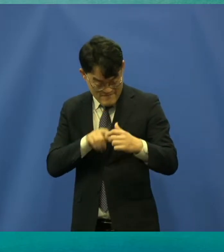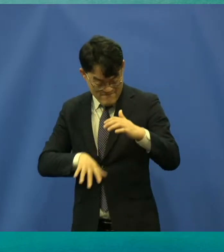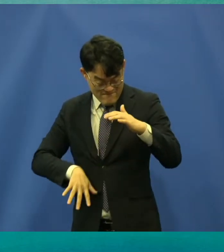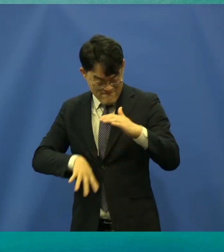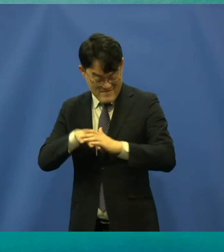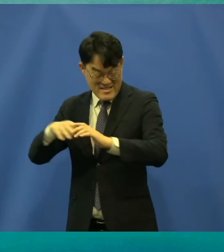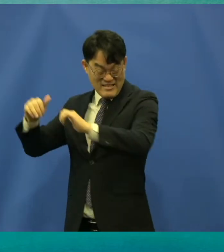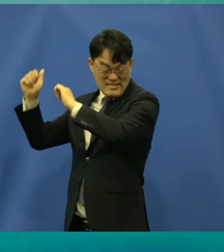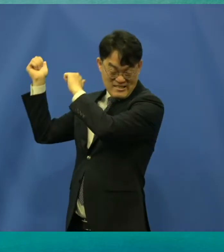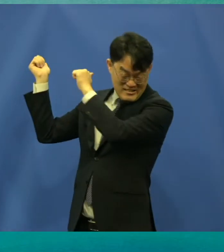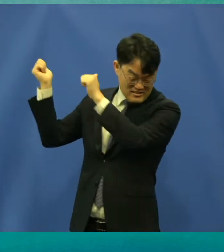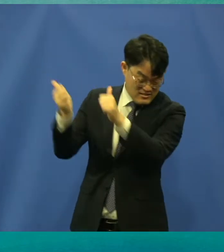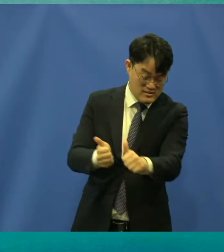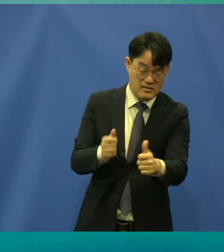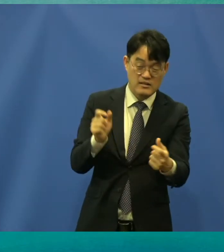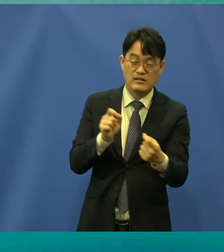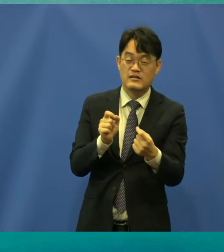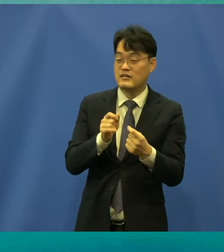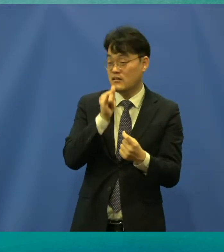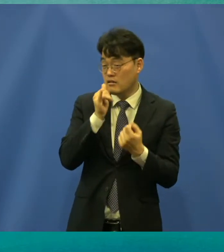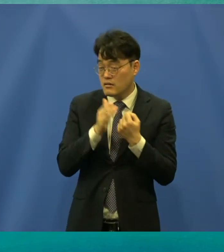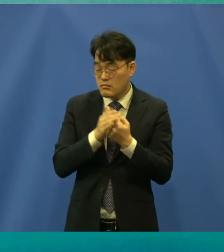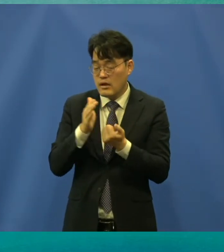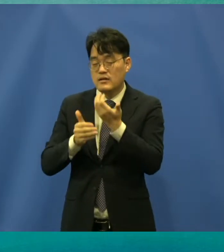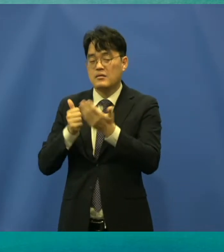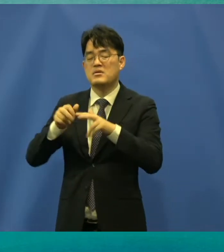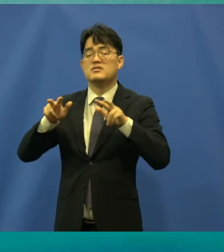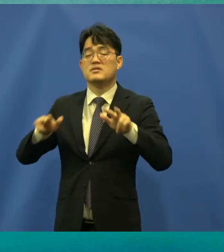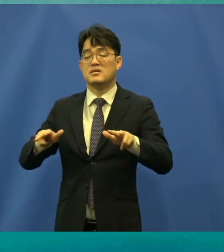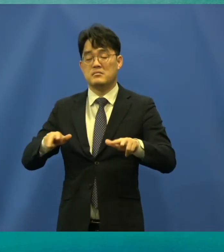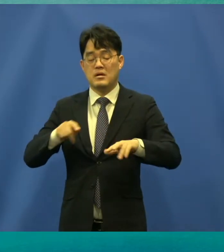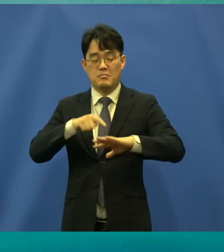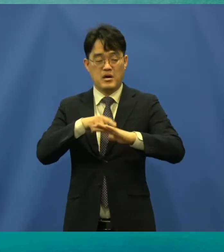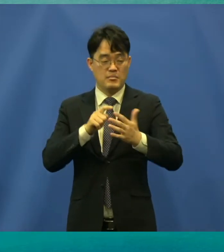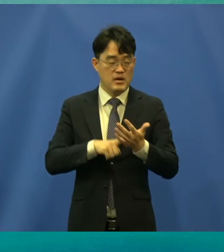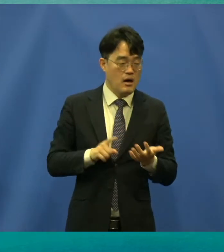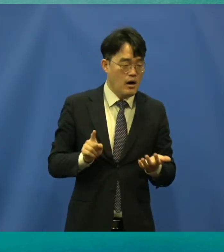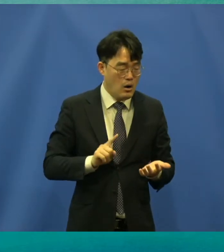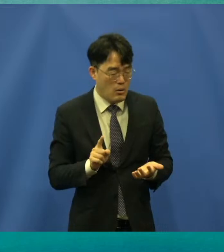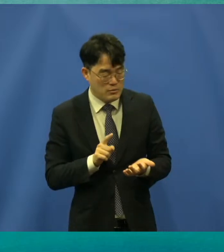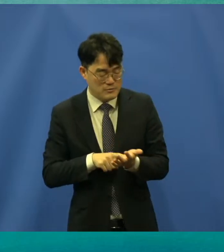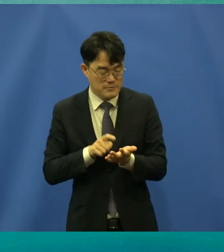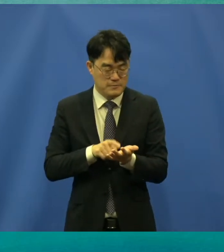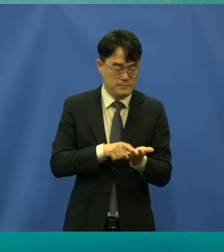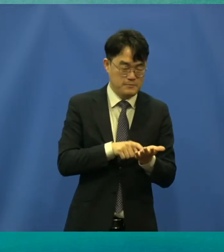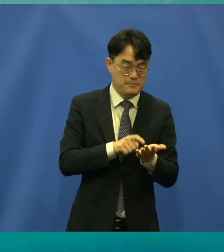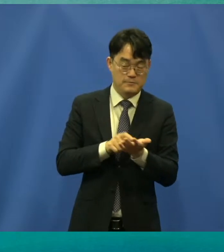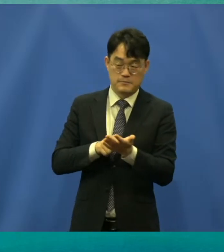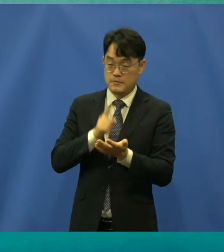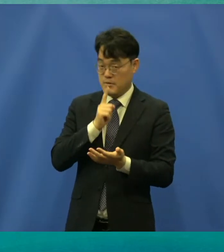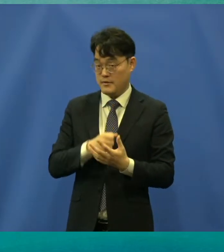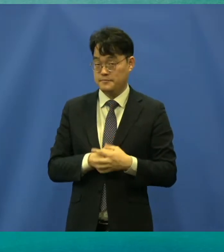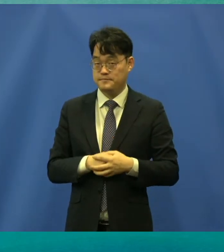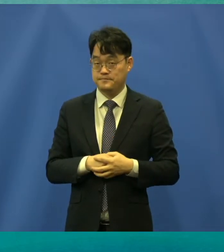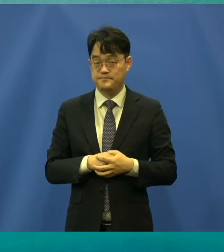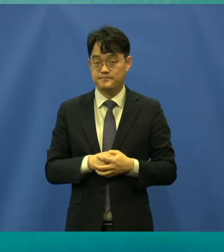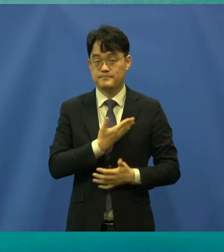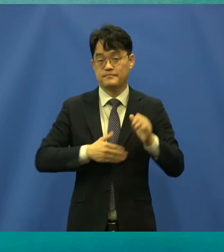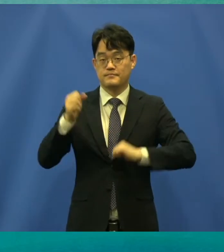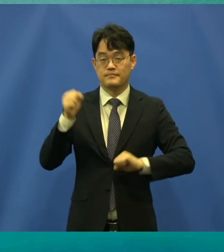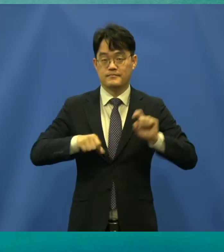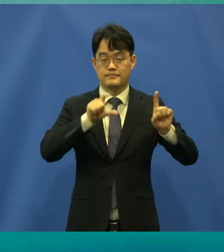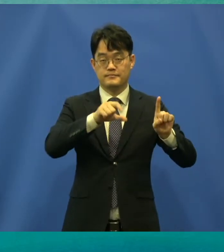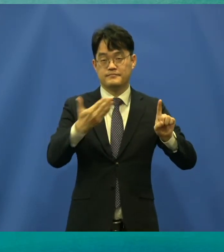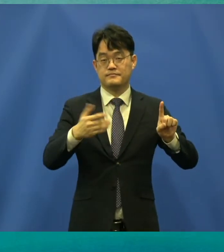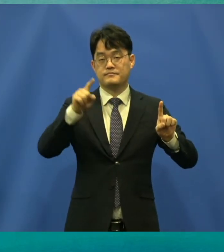사도행전 1장에서 주님이 부활하신 주님이 하늘로 승천하시면서 뭐라고 하셨어요? 1장 사도행전 1장 9절로 11절로